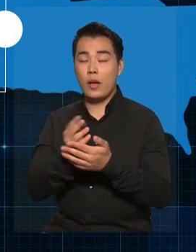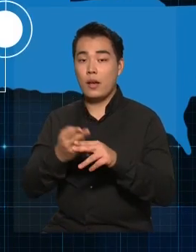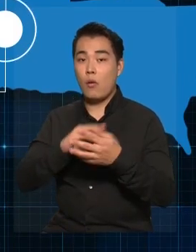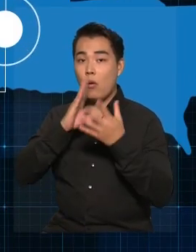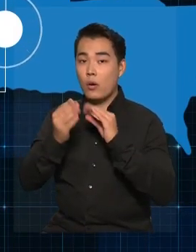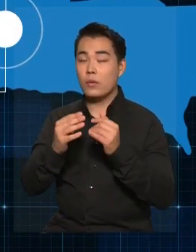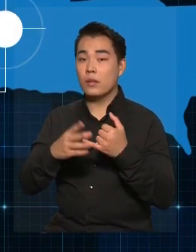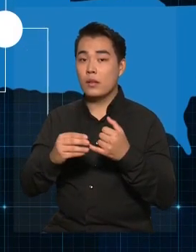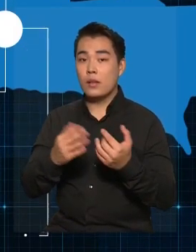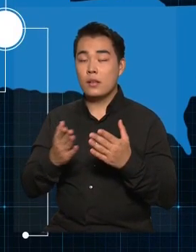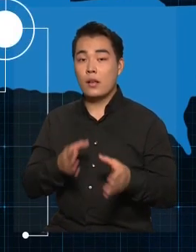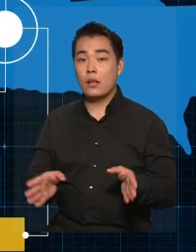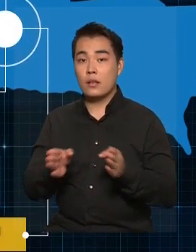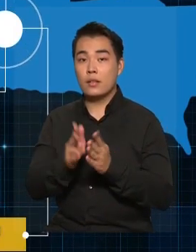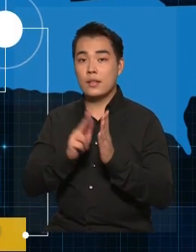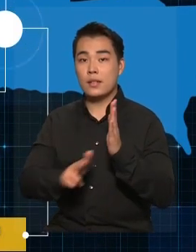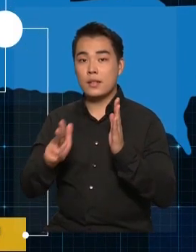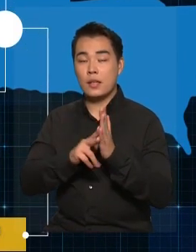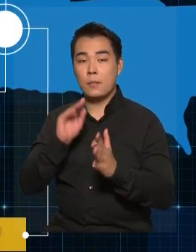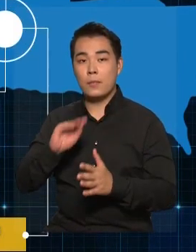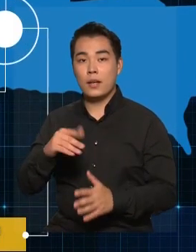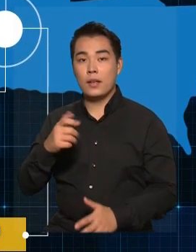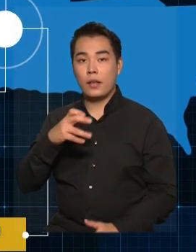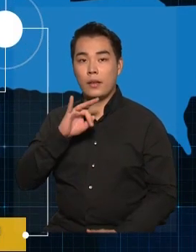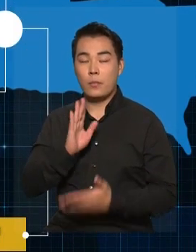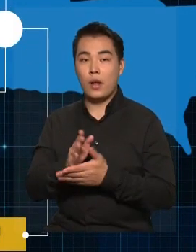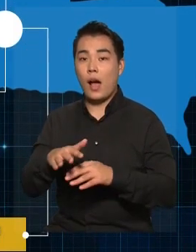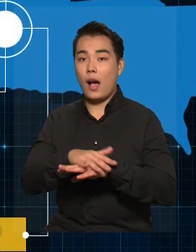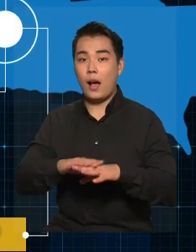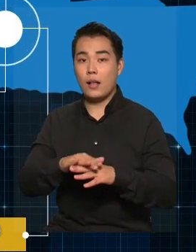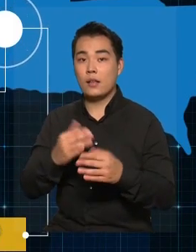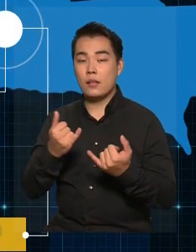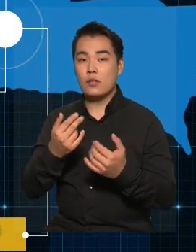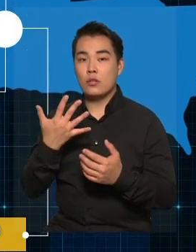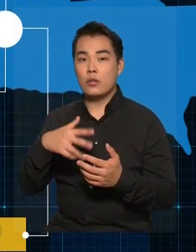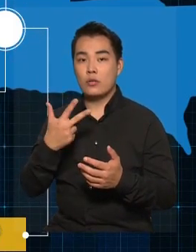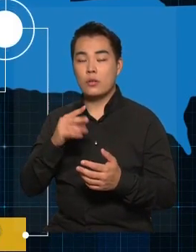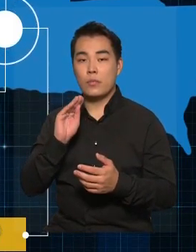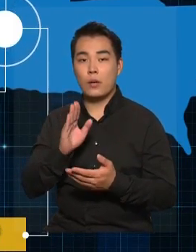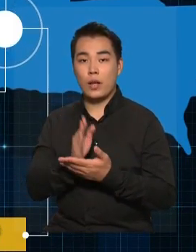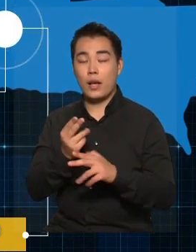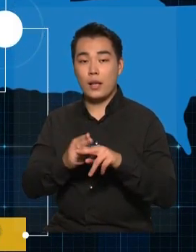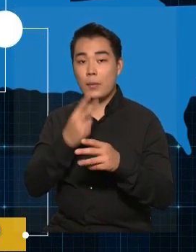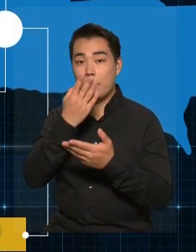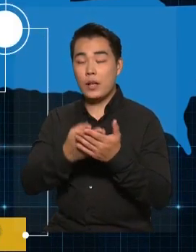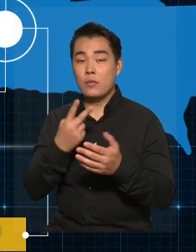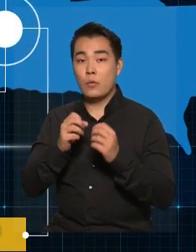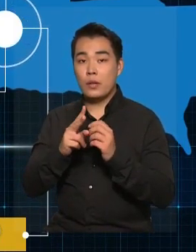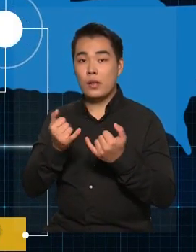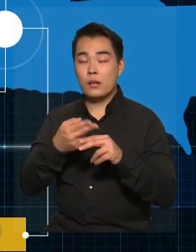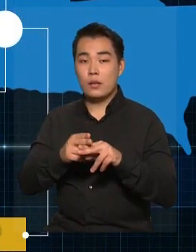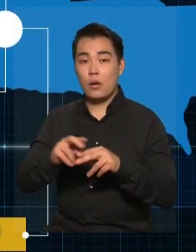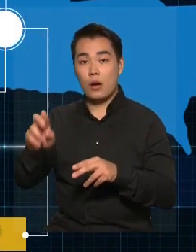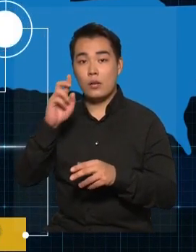аумағын қосқанда 88 000 гектарға жетеді. Ал халқының саны 53 000-ға жуықтайды. Осы 12 елді мекеннің